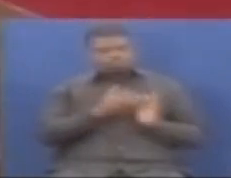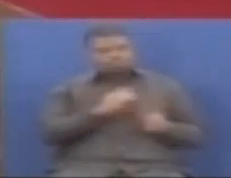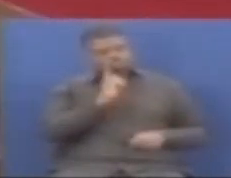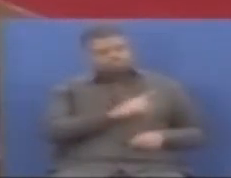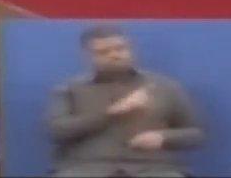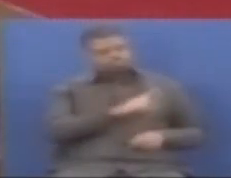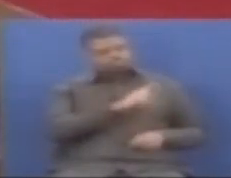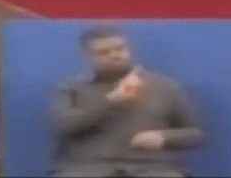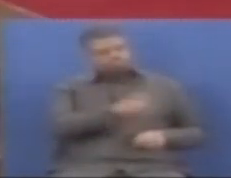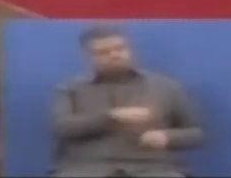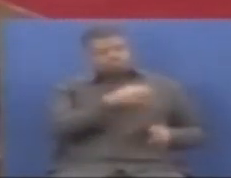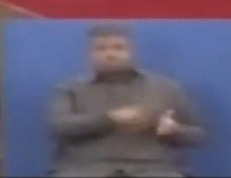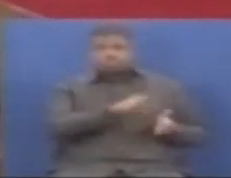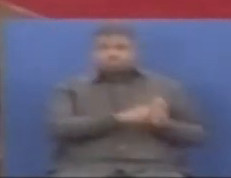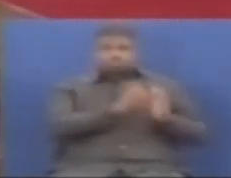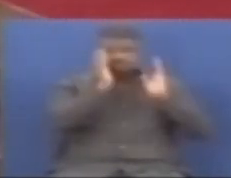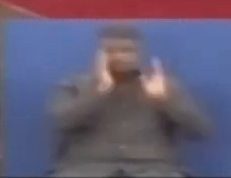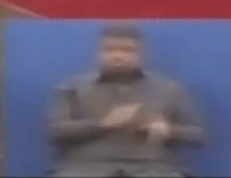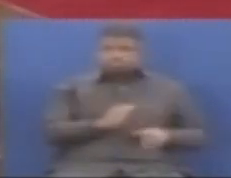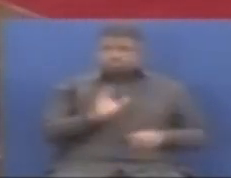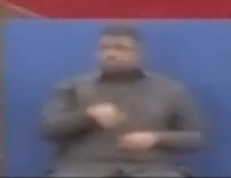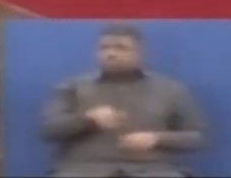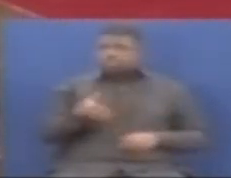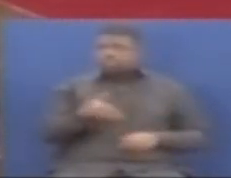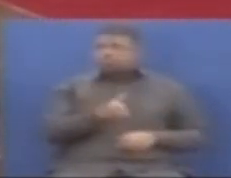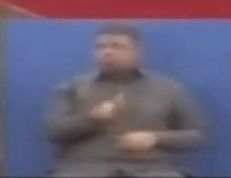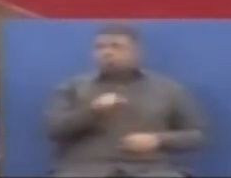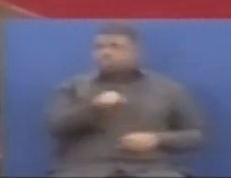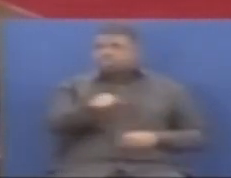wafanyabiashara wadogo na wakubwa nchini.